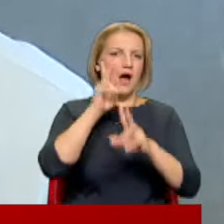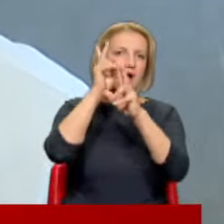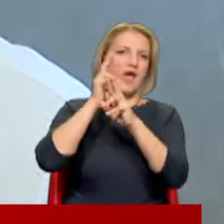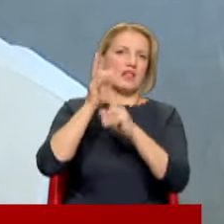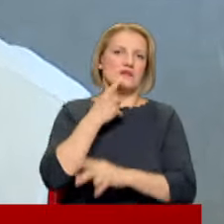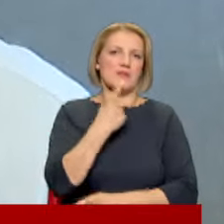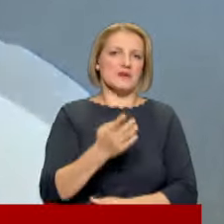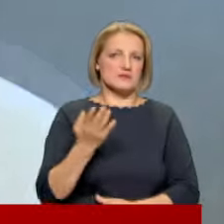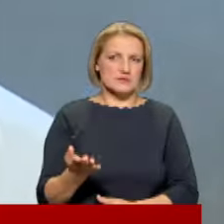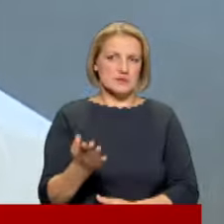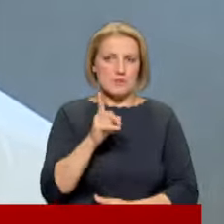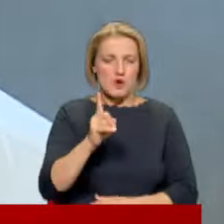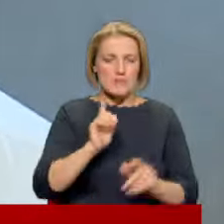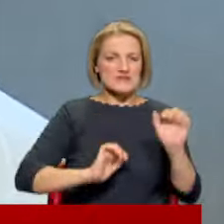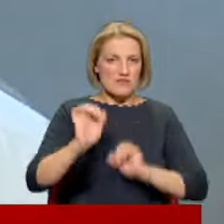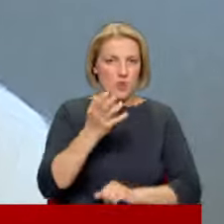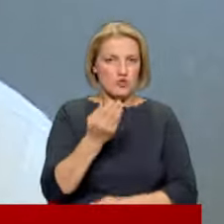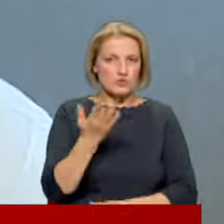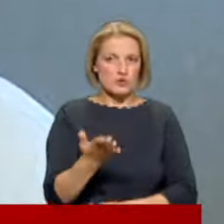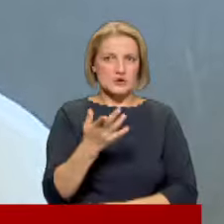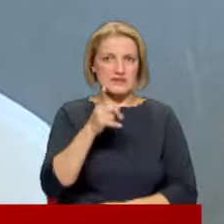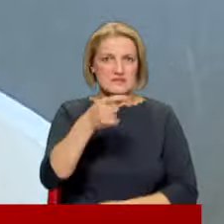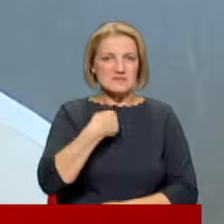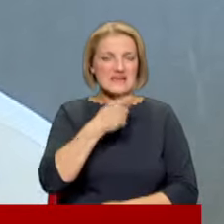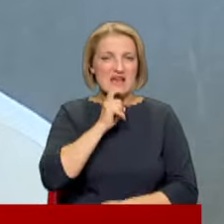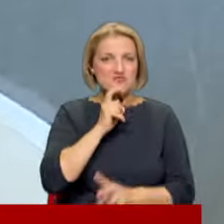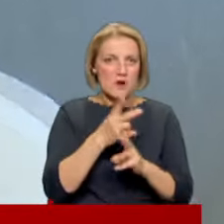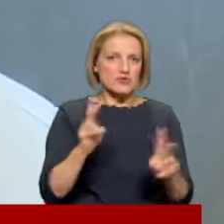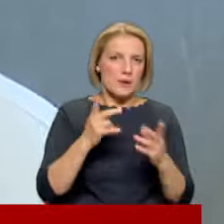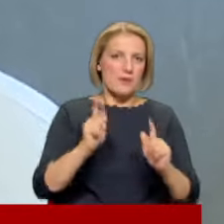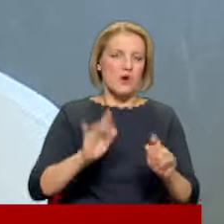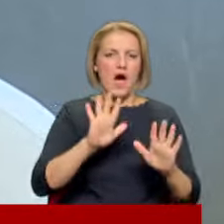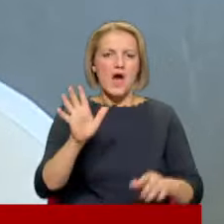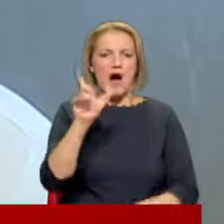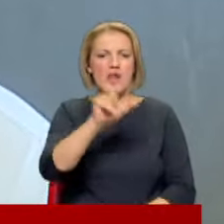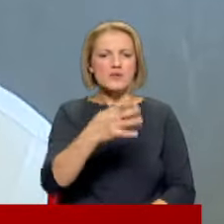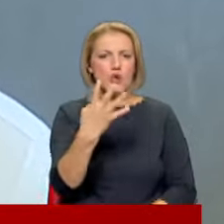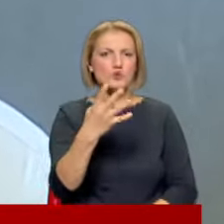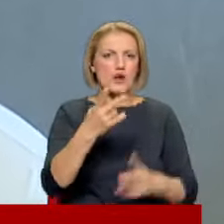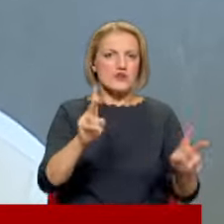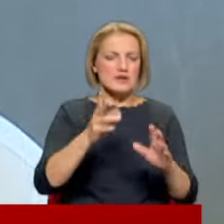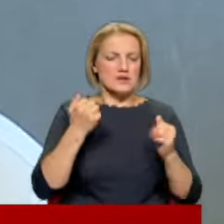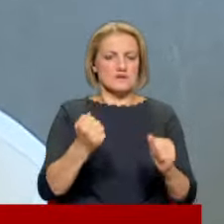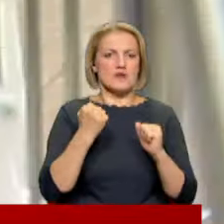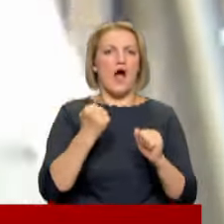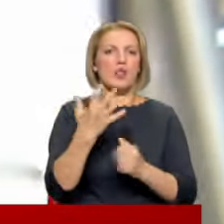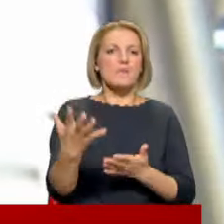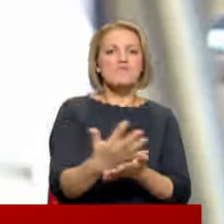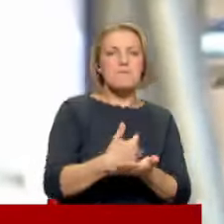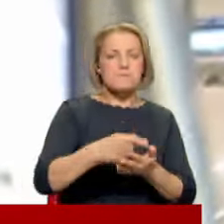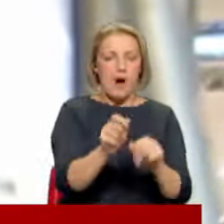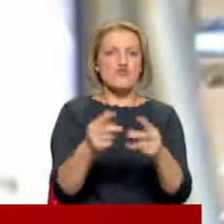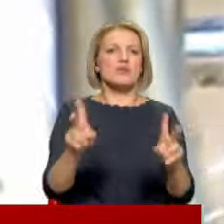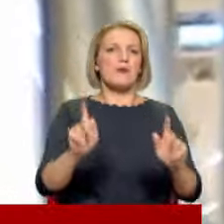bir enflasyon rakamıdır. Böyle bir savunma olabilir mi? Yani siz bize yanlış rakam mı açıklıyorsunuz? Her ayın 4'ünde açıklayın, o zaman sağlam bir veri açıklayın.